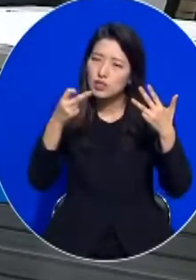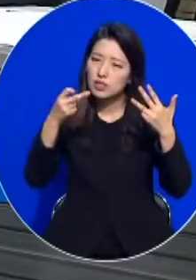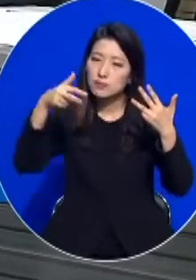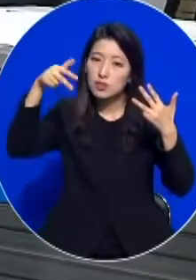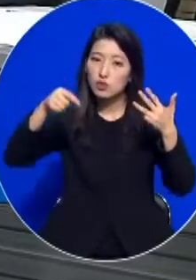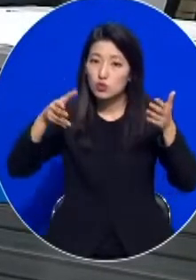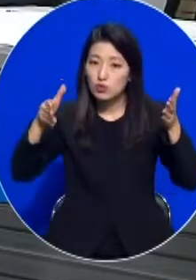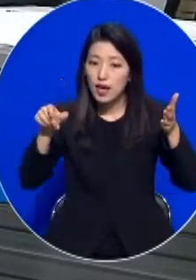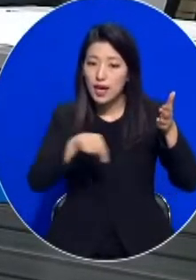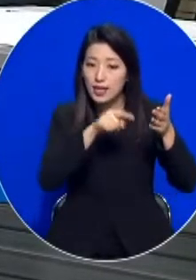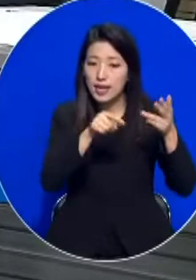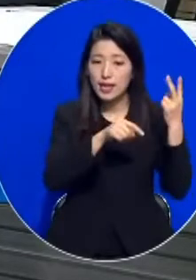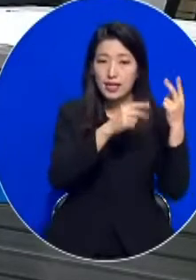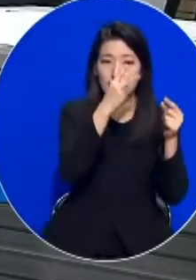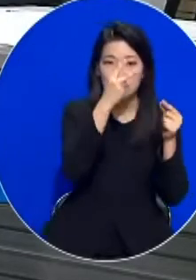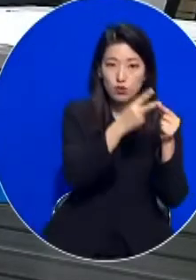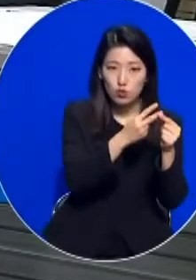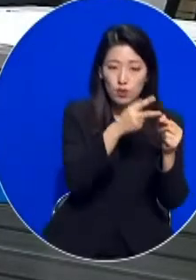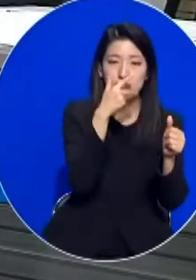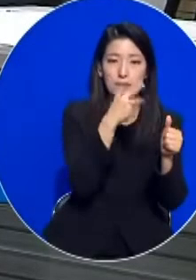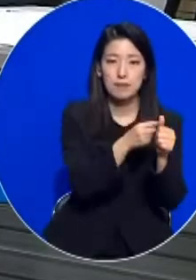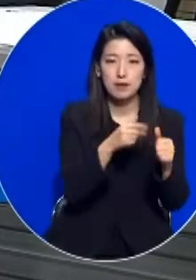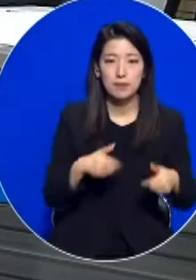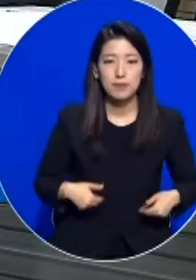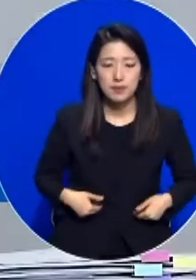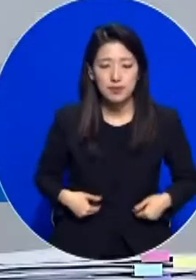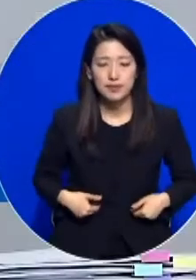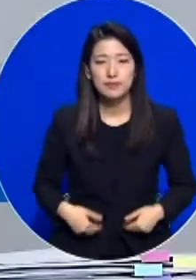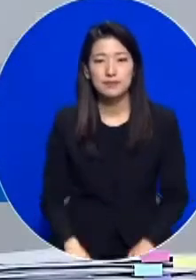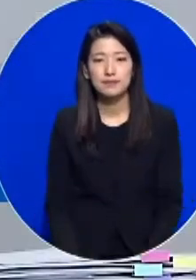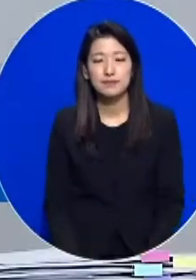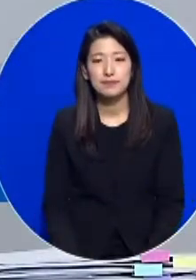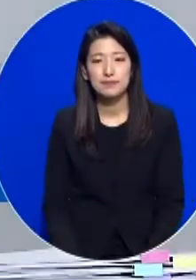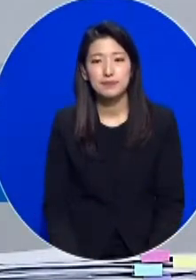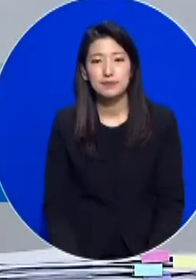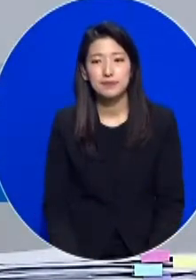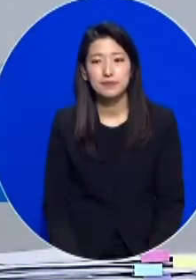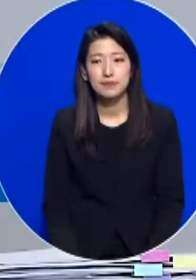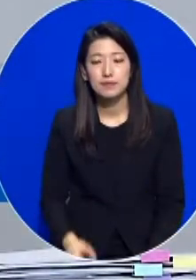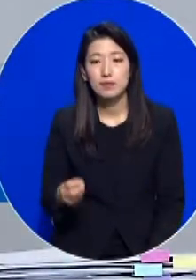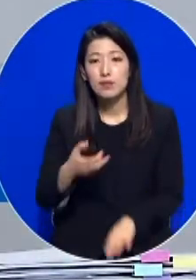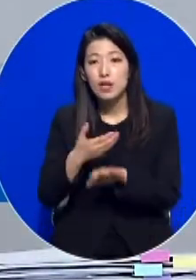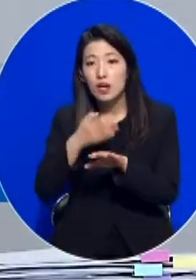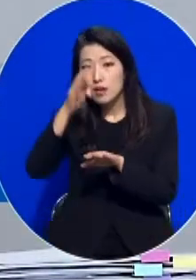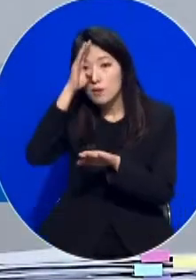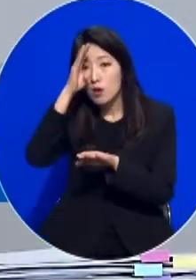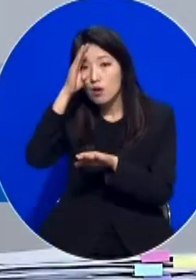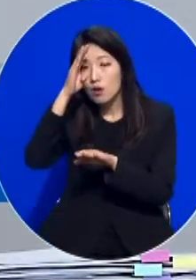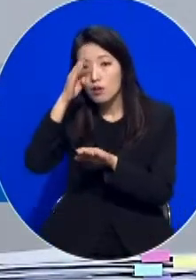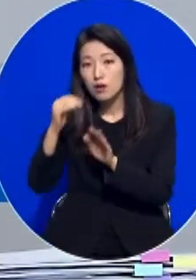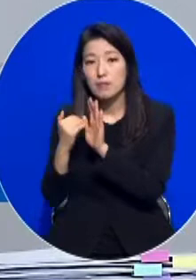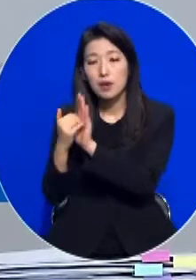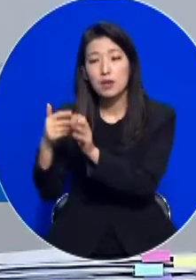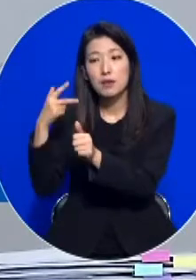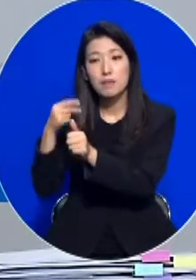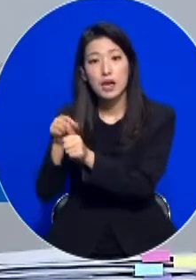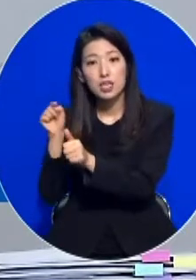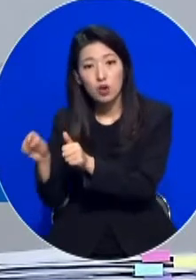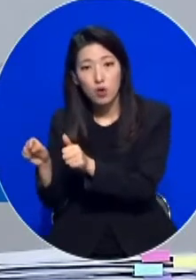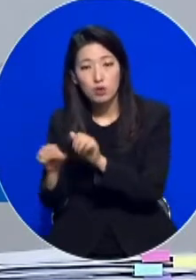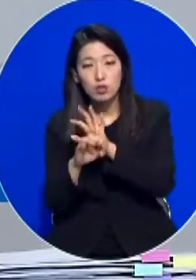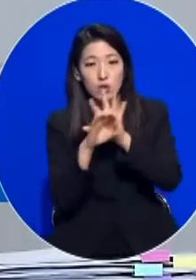3주 간격으로 접종을 할 예정입니다. 또한 다른 감염병의 예방접종은 코로나19 예방접종과